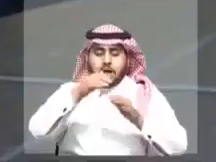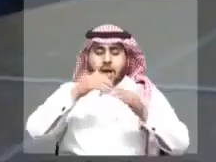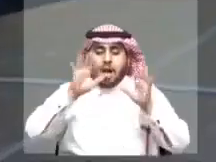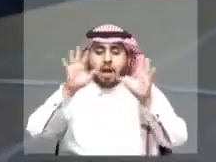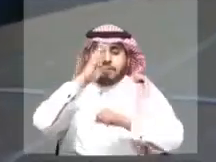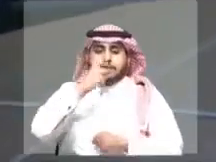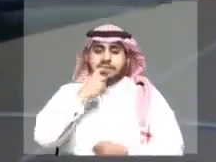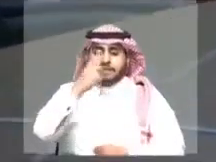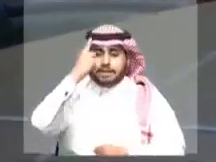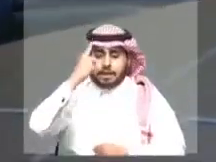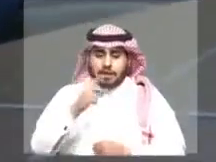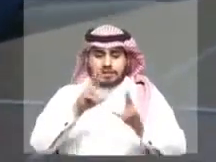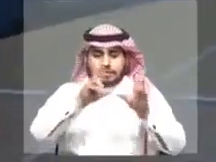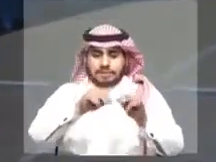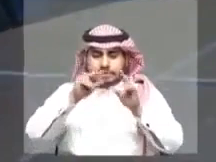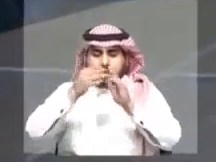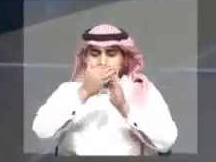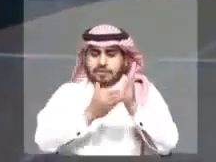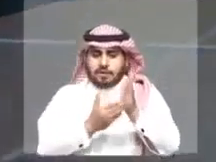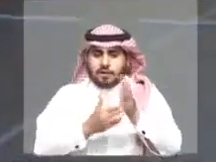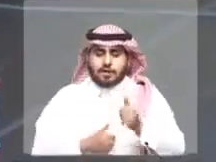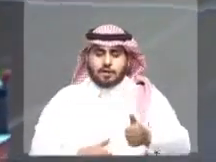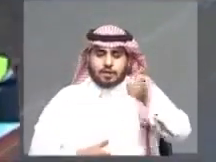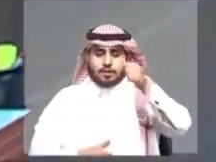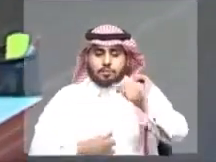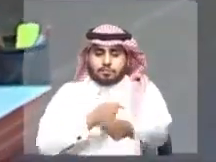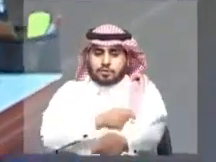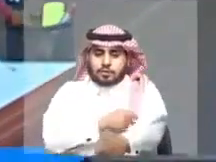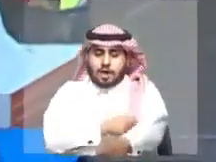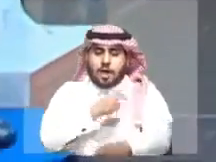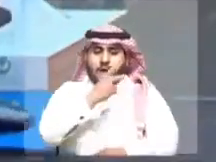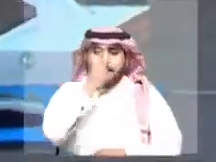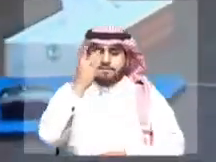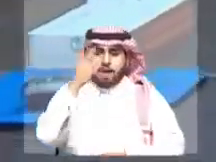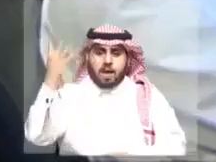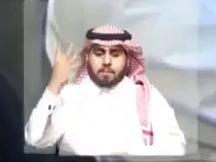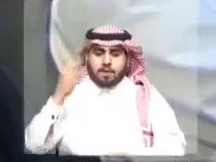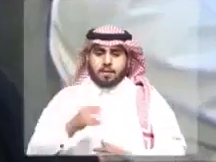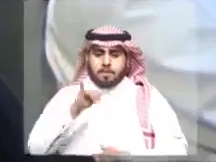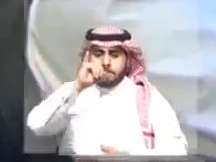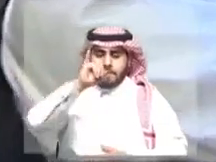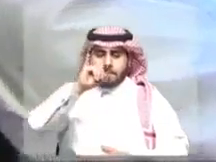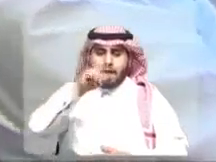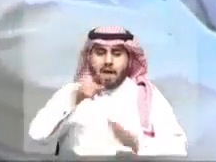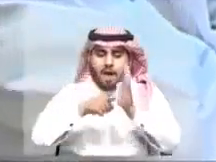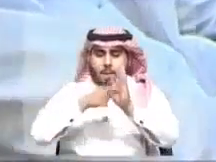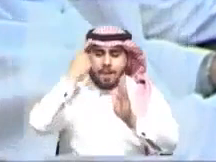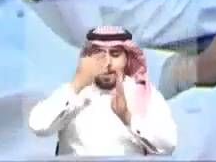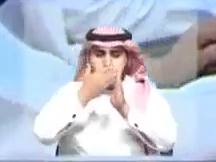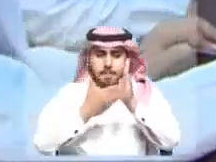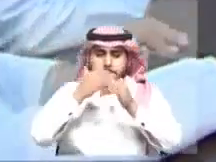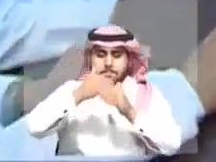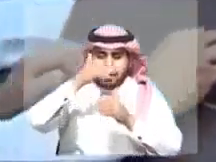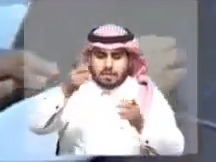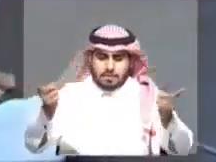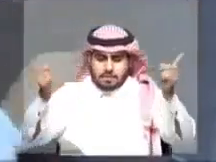عاما من حالة زراعة مماثلة ناجحة أجراها المستشفى في العام 2004، الأمر الذي يعكس متانة